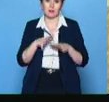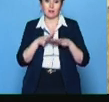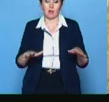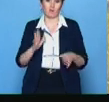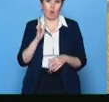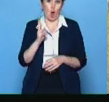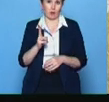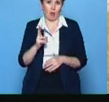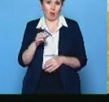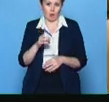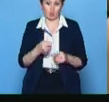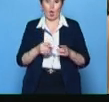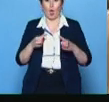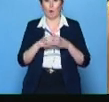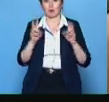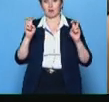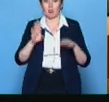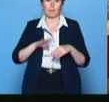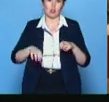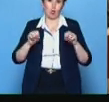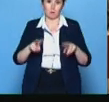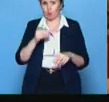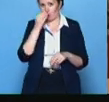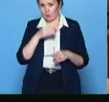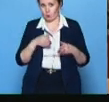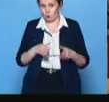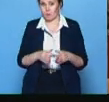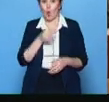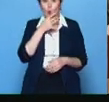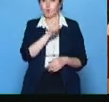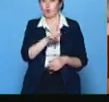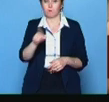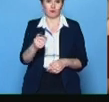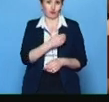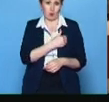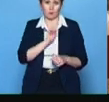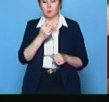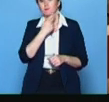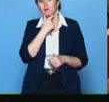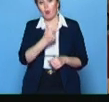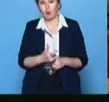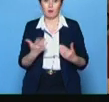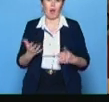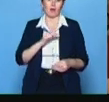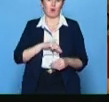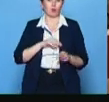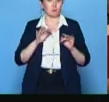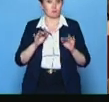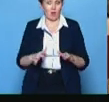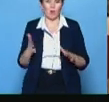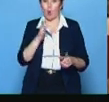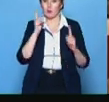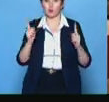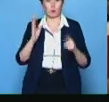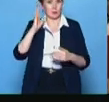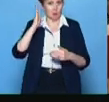«Безопасные и качественные дороги». Любой желающий может посмотреть о том, какие работы проводятся, в какой срок они будут завершены. задать свой